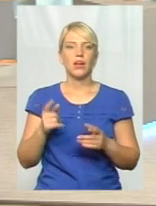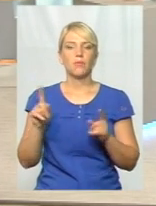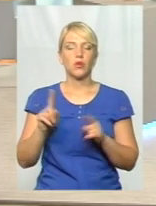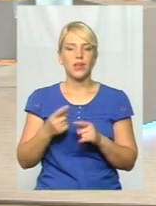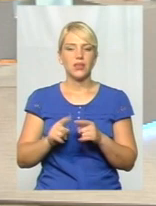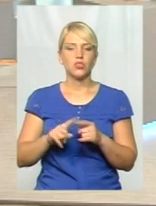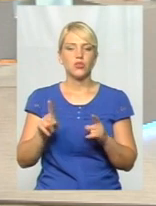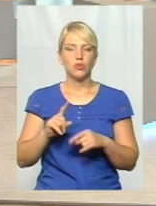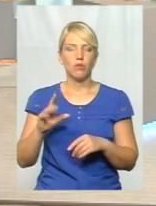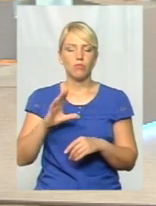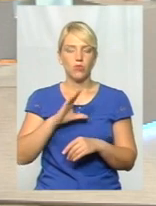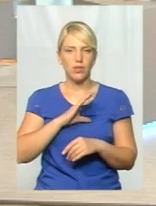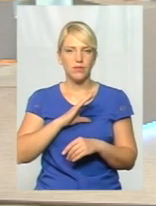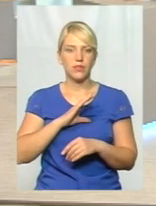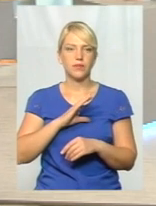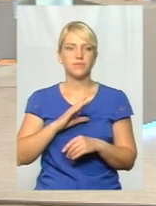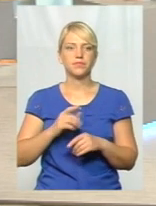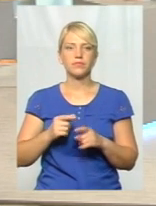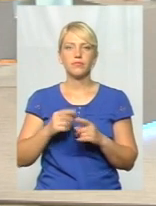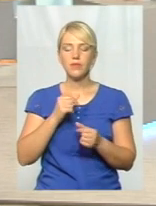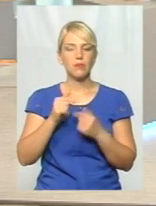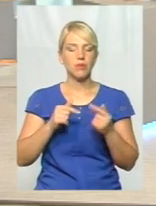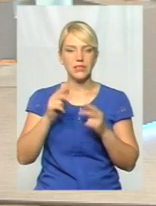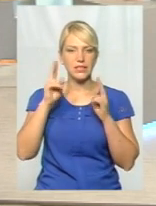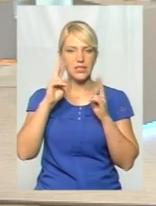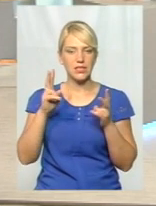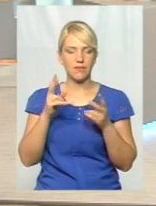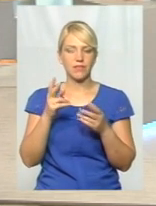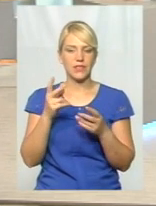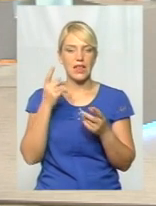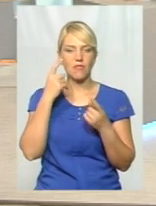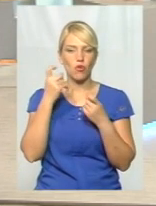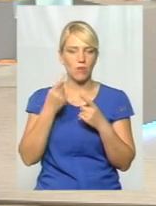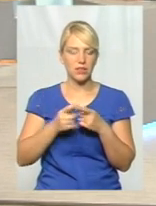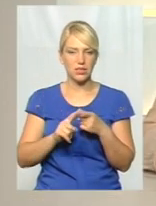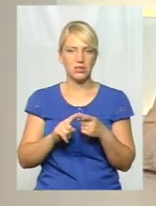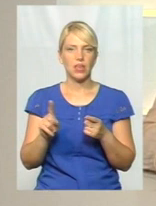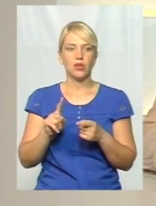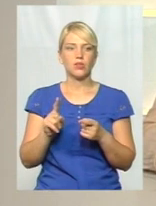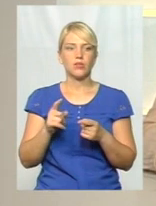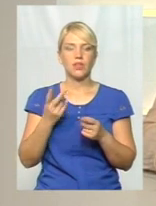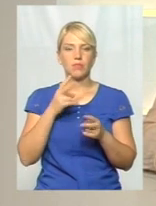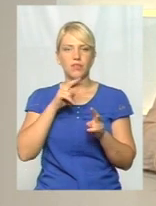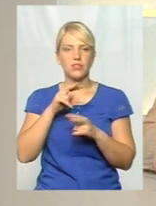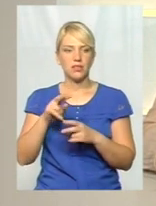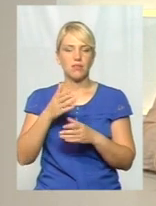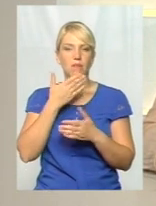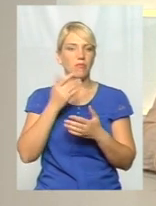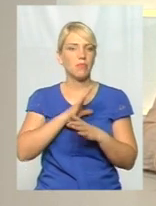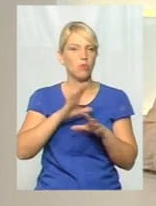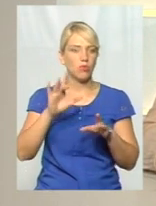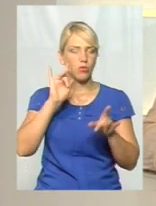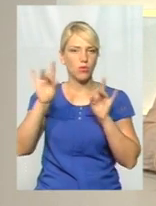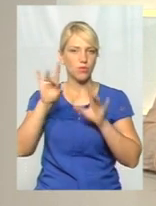ну, як завжди, бізнес не володів інформацією по тій простій причині, що неможливо все відстежувати, а це особливо ніде і не